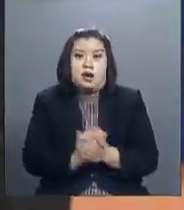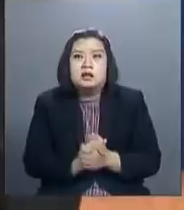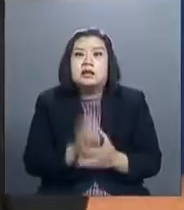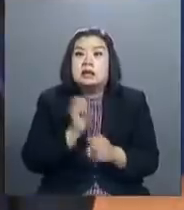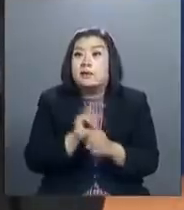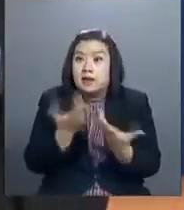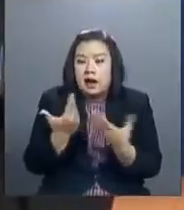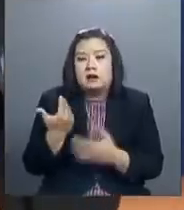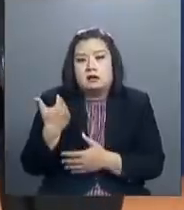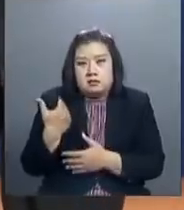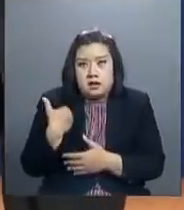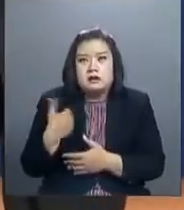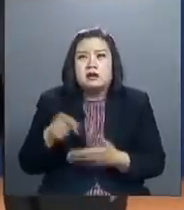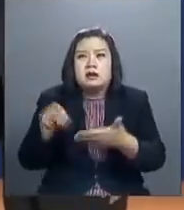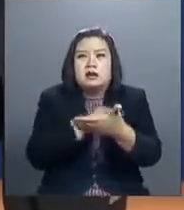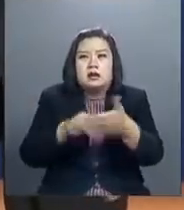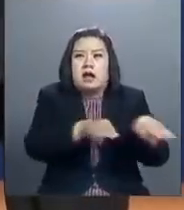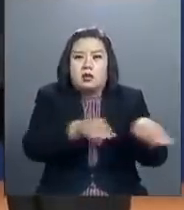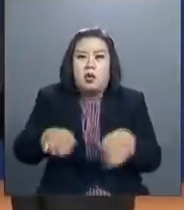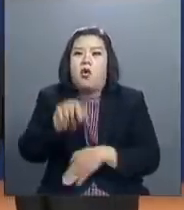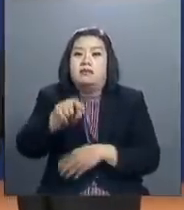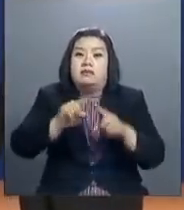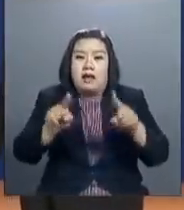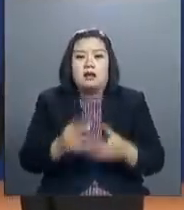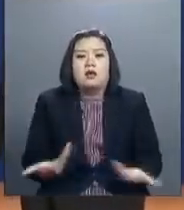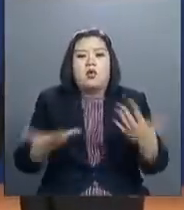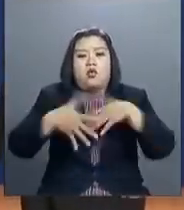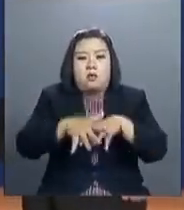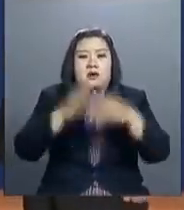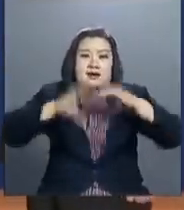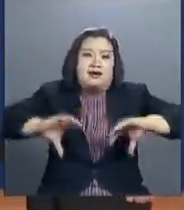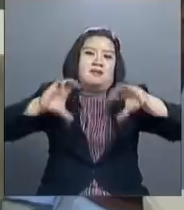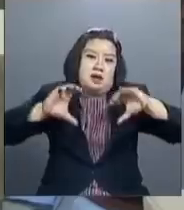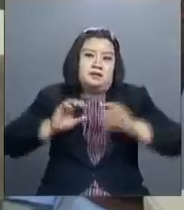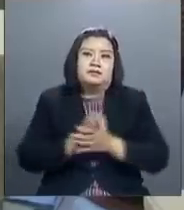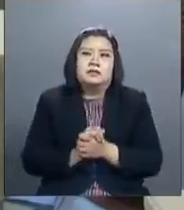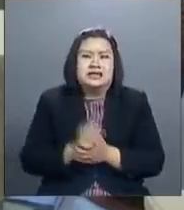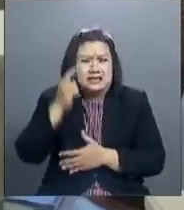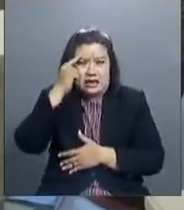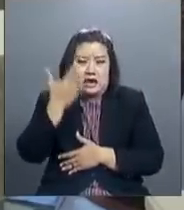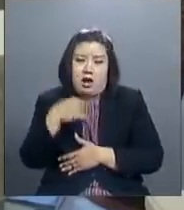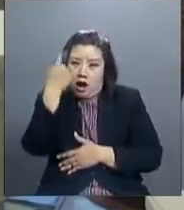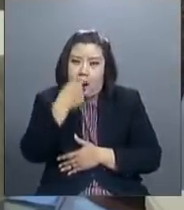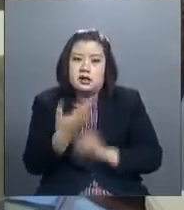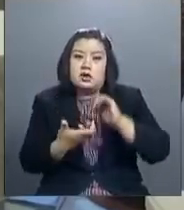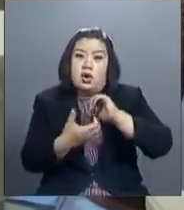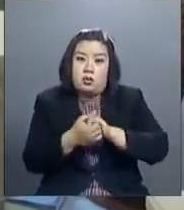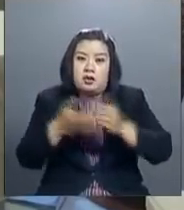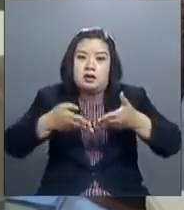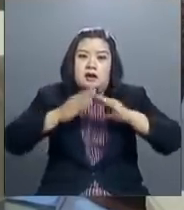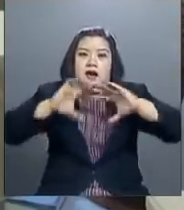แยกกันเดินนั่นแหละค่ะแต่สำหรับภาพรวมในการจัดตั้งรัฐบาลแน่นอนค่ะว่าพอจะเห็นภาพออกมาแล้วล่ะค่ะ